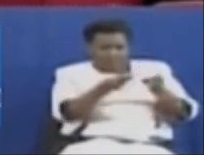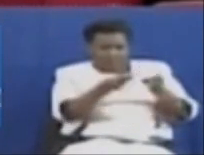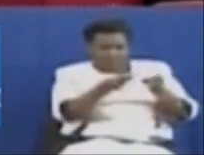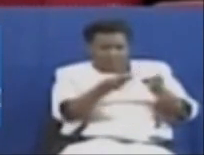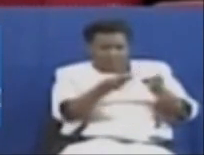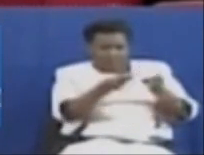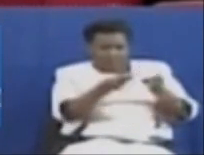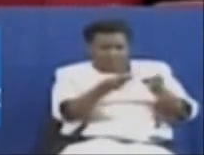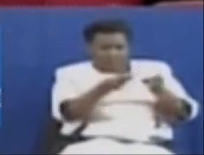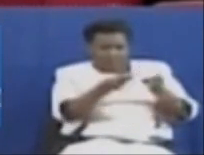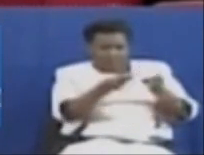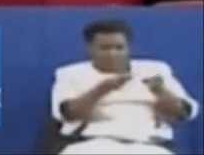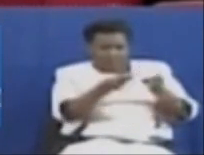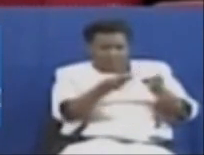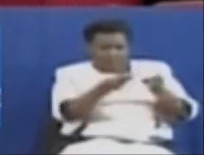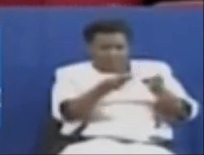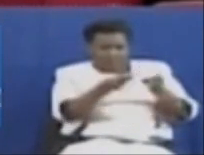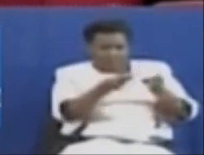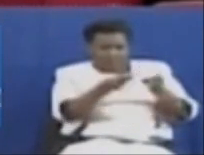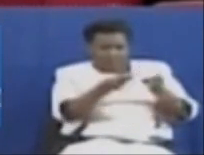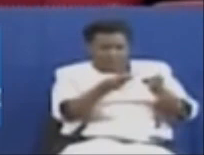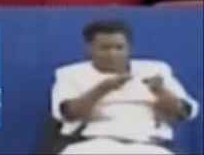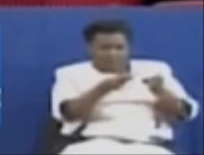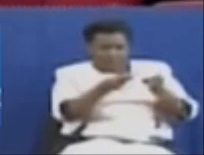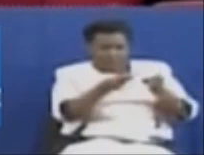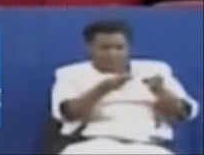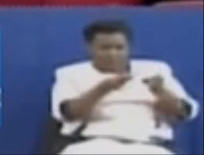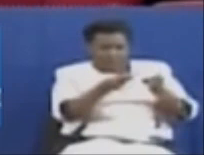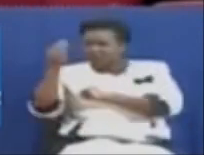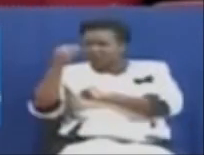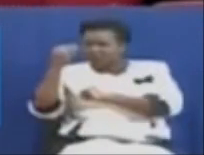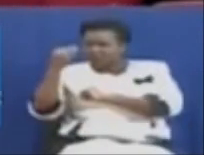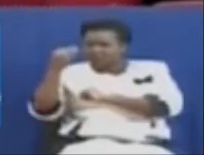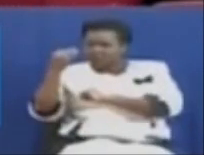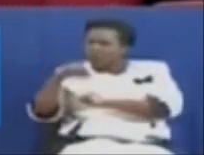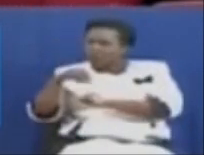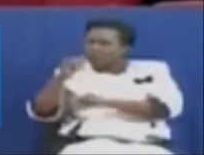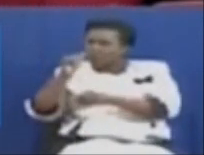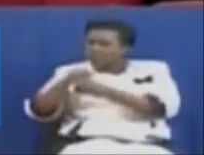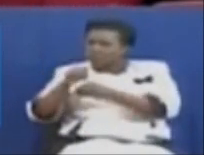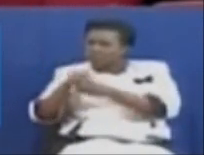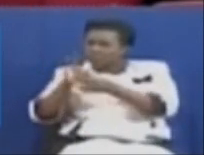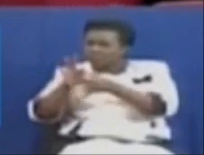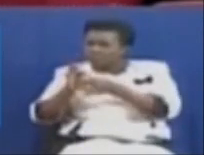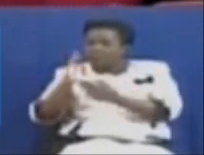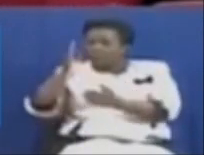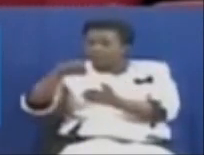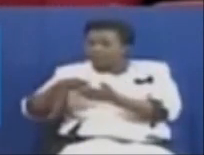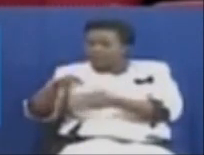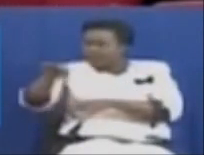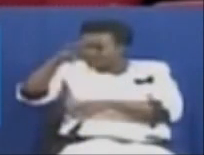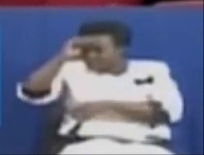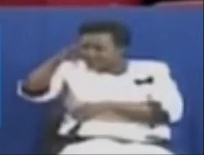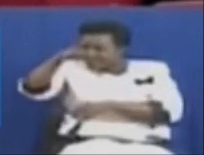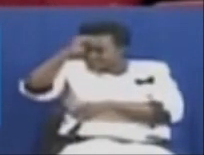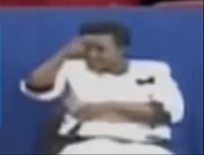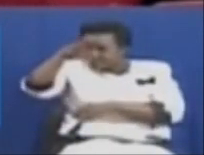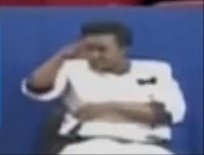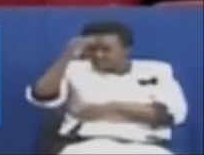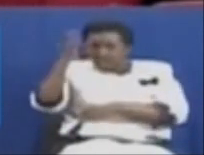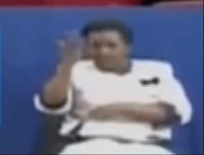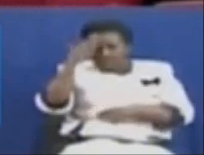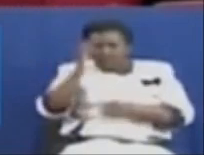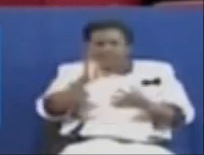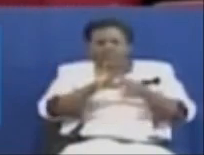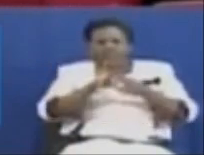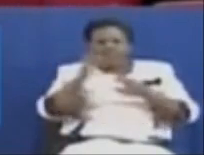majibu mazuri, lakini pia naipongeza kwa kurejesha mali za ushirika mikononi kwa washirika wenyewe. Swali langu